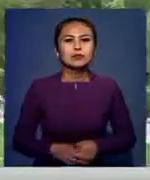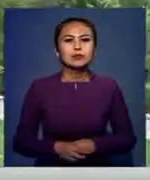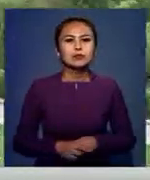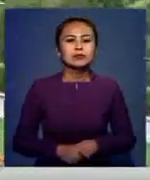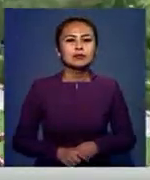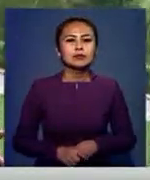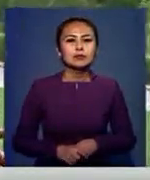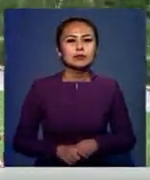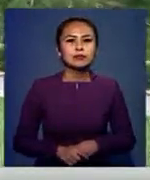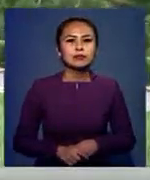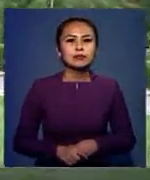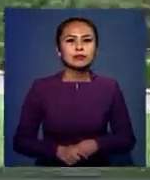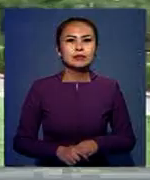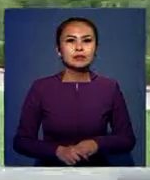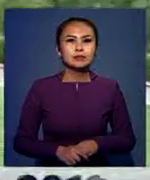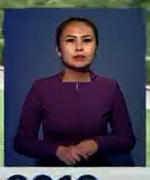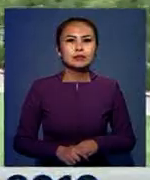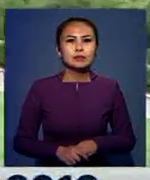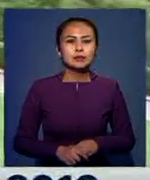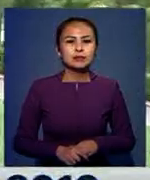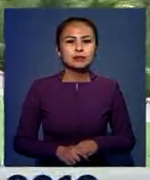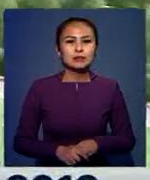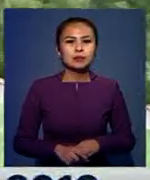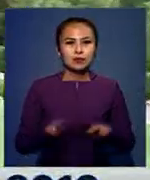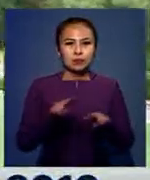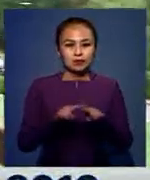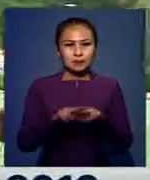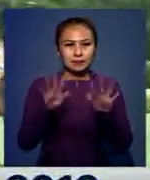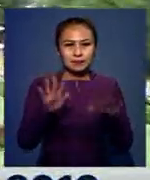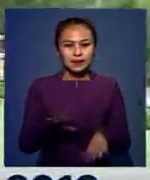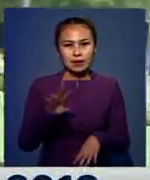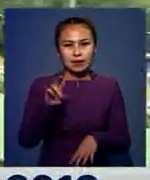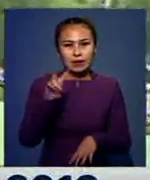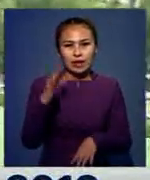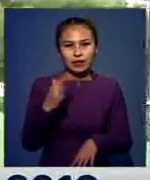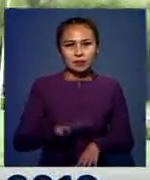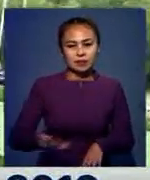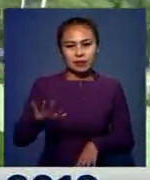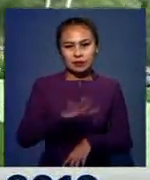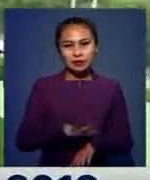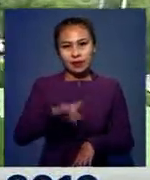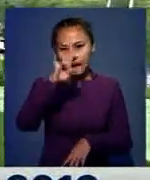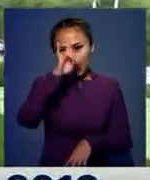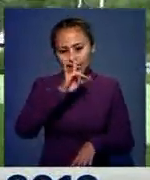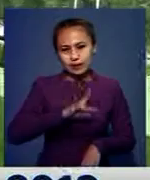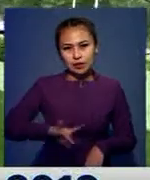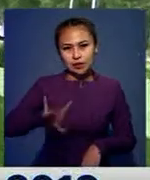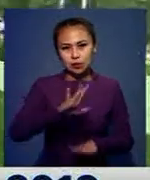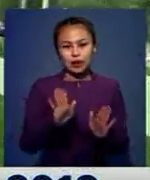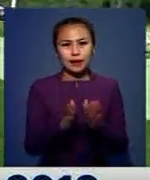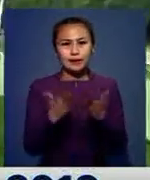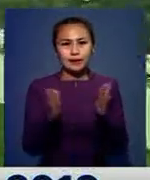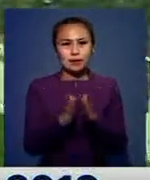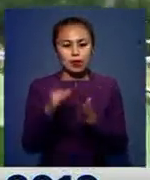бірақ қарағанда бұл ну орман болып көрінгенімен, бұл елордамыздың сол жағалауы. Біз дәл қазір Қазақстан Республикасының ұлттық